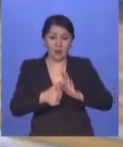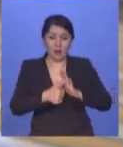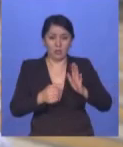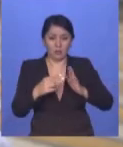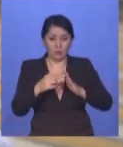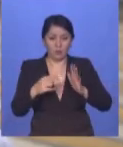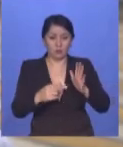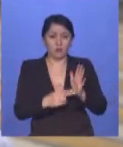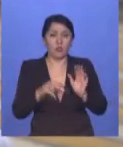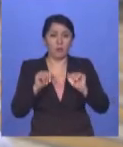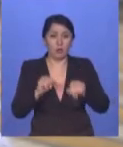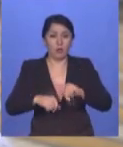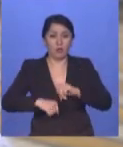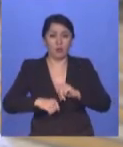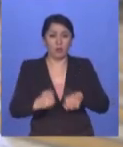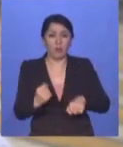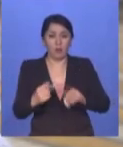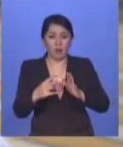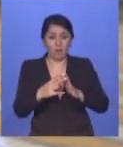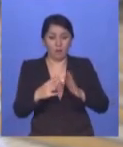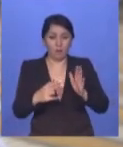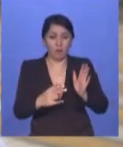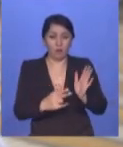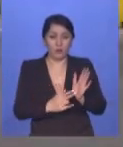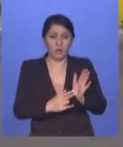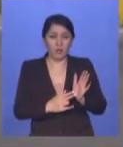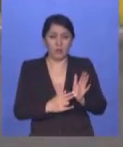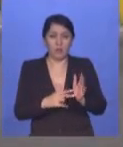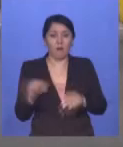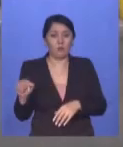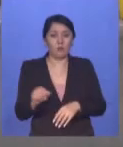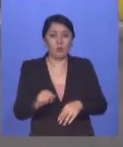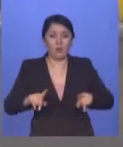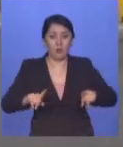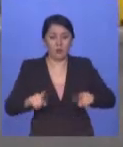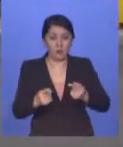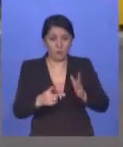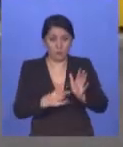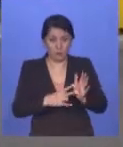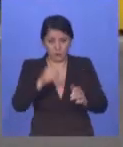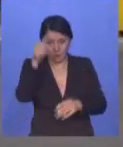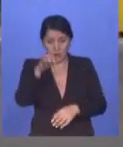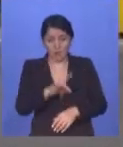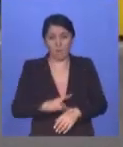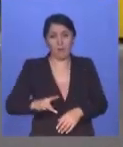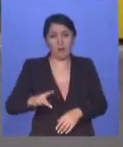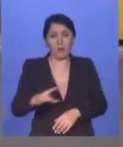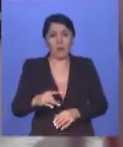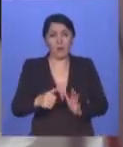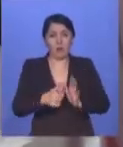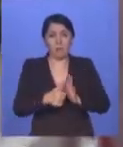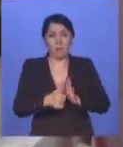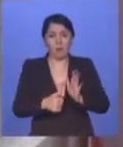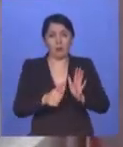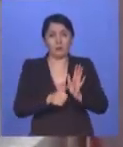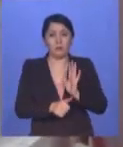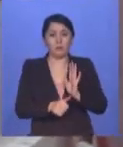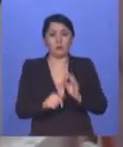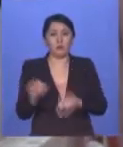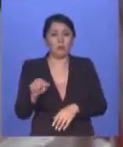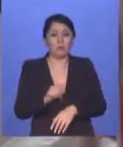құқық бұзушылық анықталып, 18 мас жүргізуші ұсталды. Жалпы осы жылдың 7 айында өңір жолдарында 660